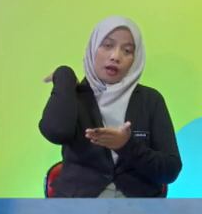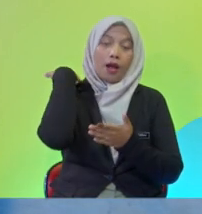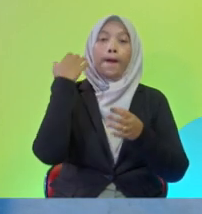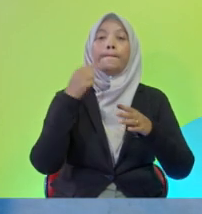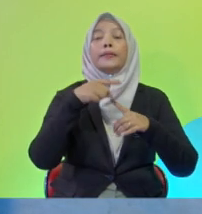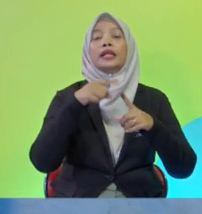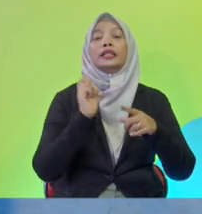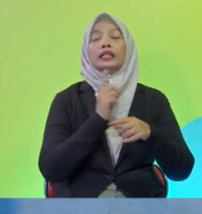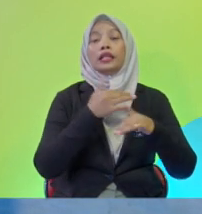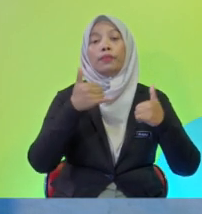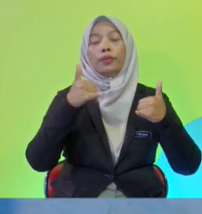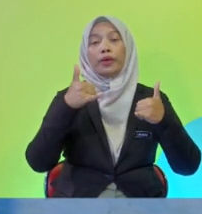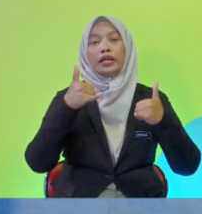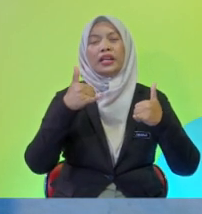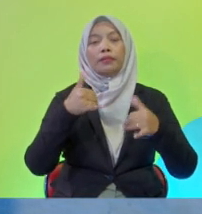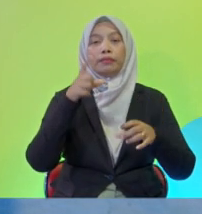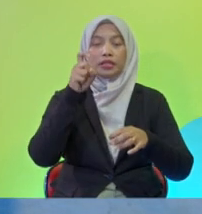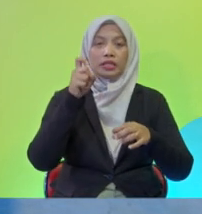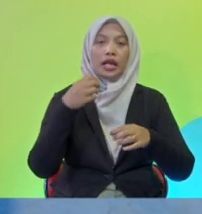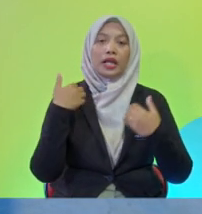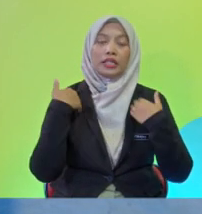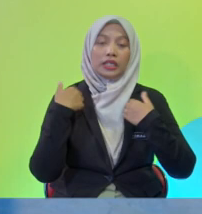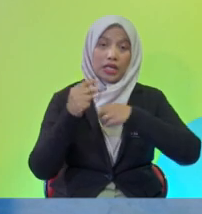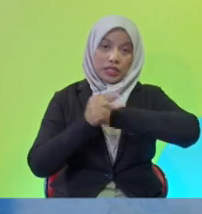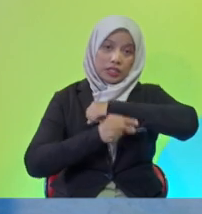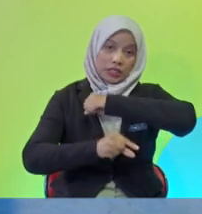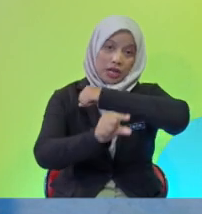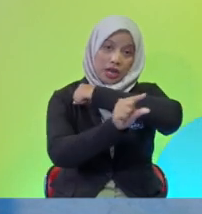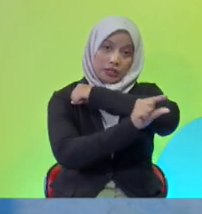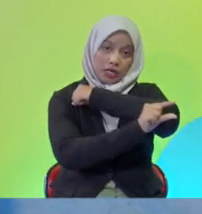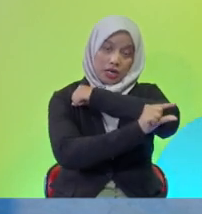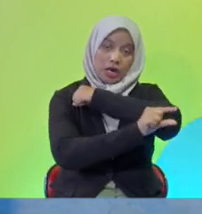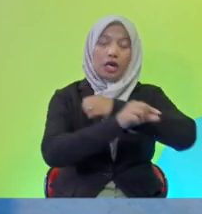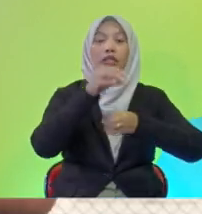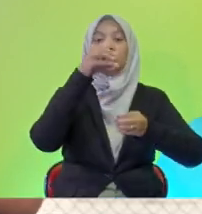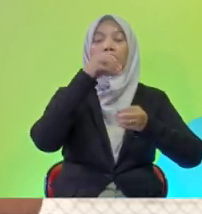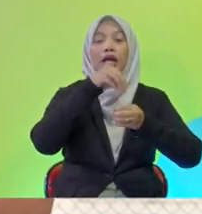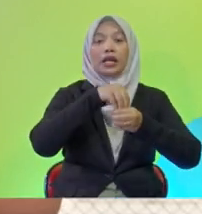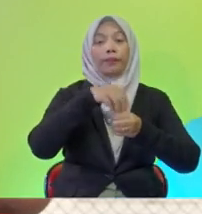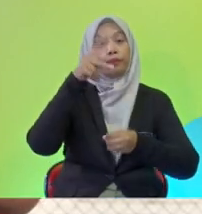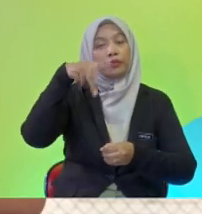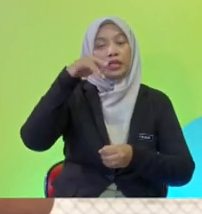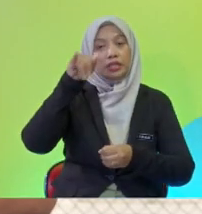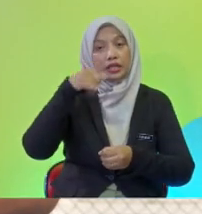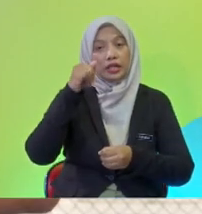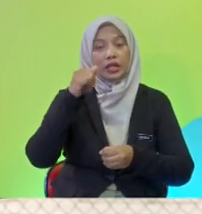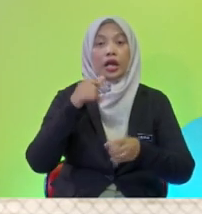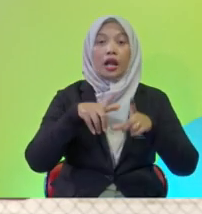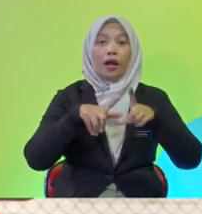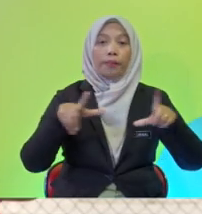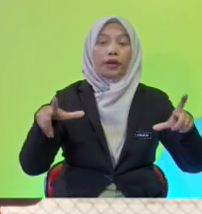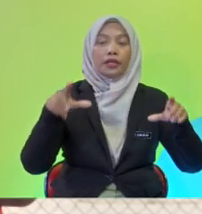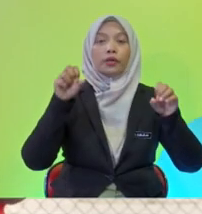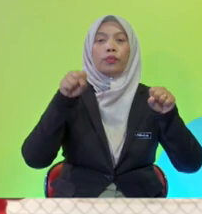bila kita bermain di dalam gelanggang itu. Tetapi macam saya kata tadi, dalam konteks PJ, rekreasi, kita